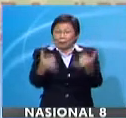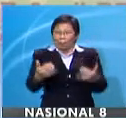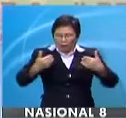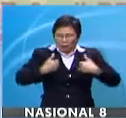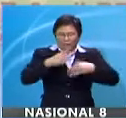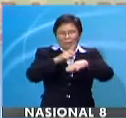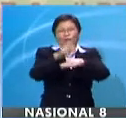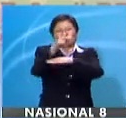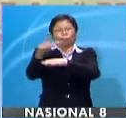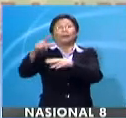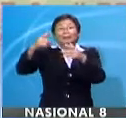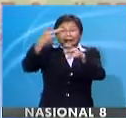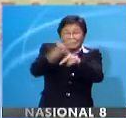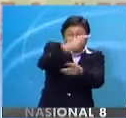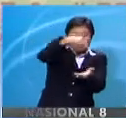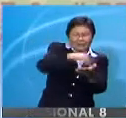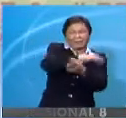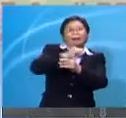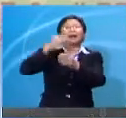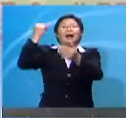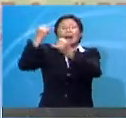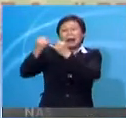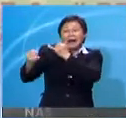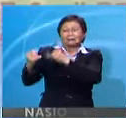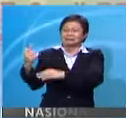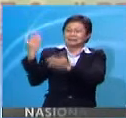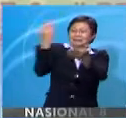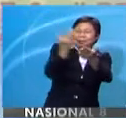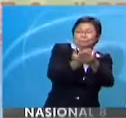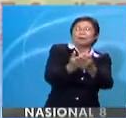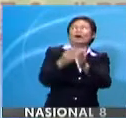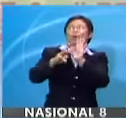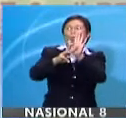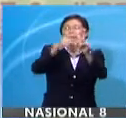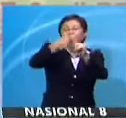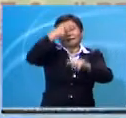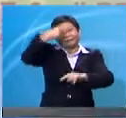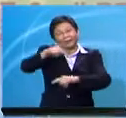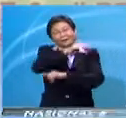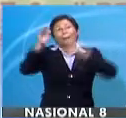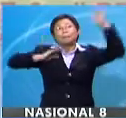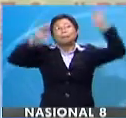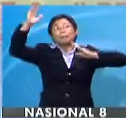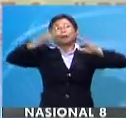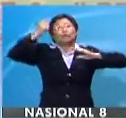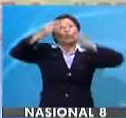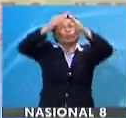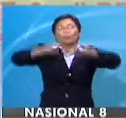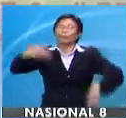diadakan di Kuala Lumpur kali ini, dengan yang terakhir tiba petang tadi delegasi dari Thailand. Dan Malaysia selaku tuan